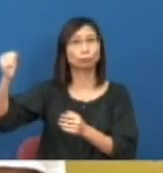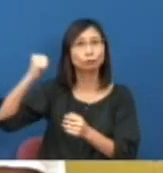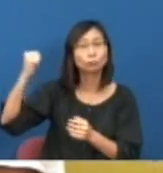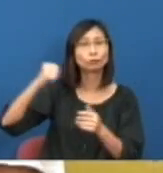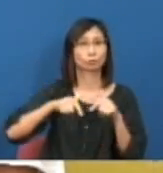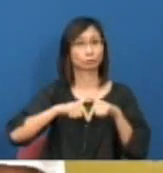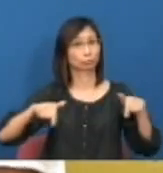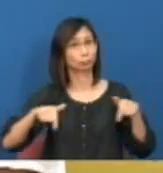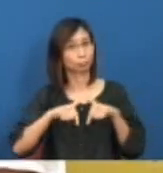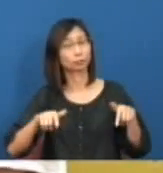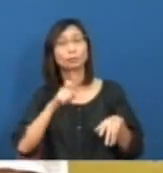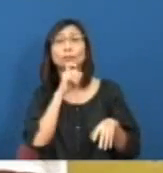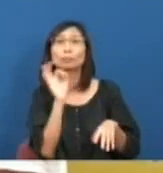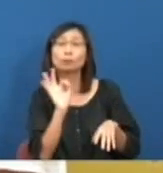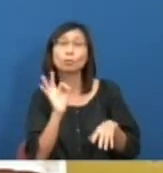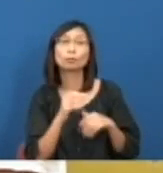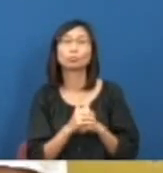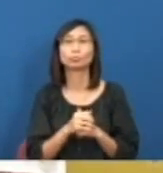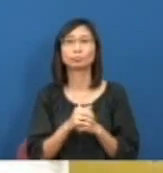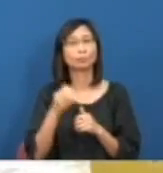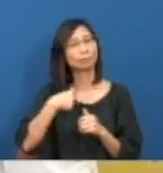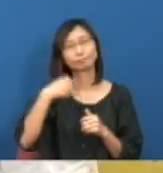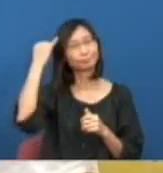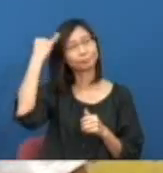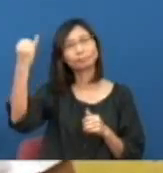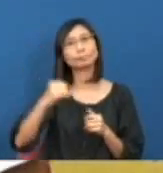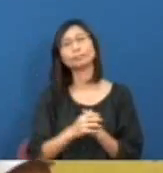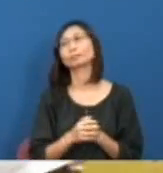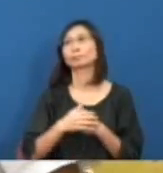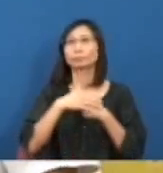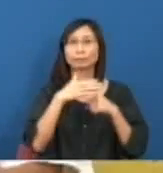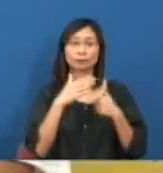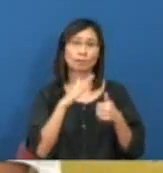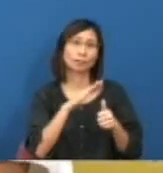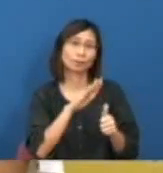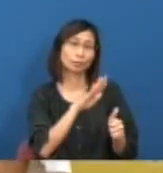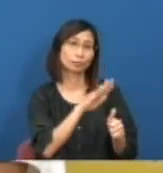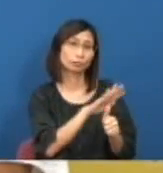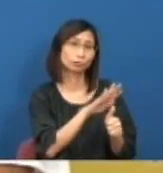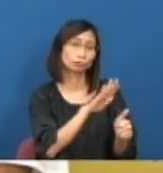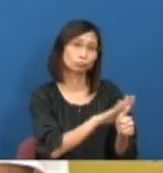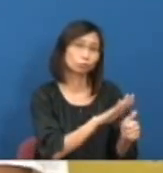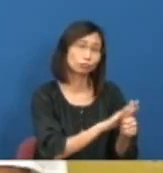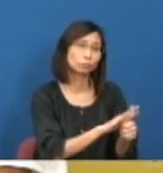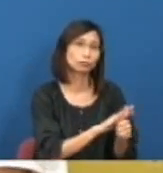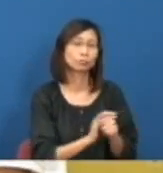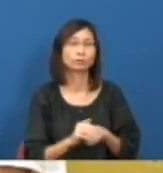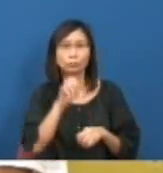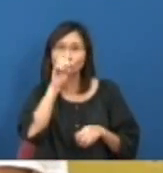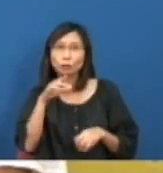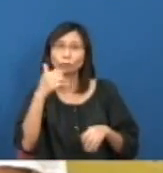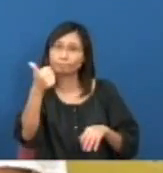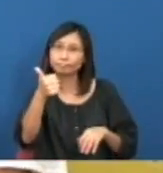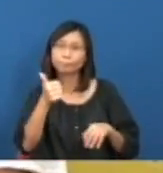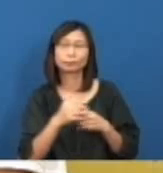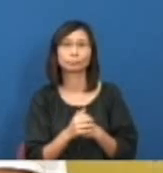去做翻啲梳理嘅功夫，我真係唔知啊。咁咁個守護者嗰本咧，明報出嗰本咧，就係一邊倒嘅歌功仲得㗎啦，淨